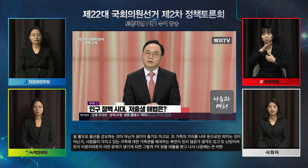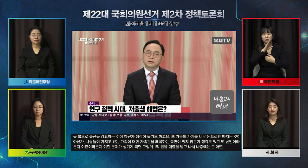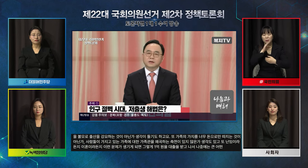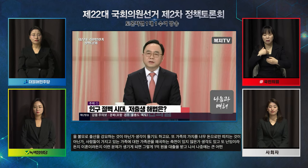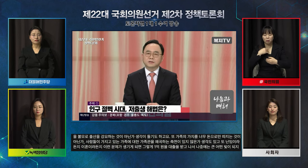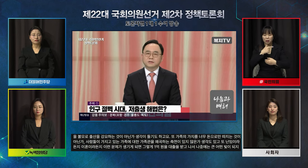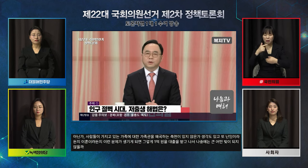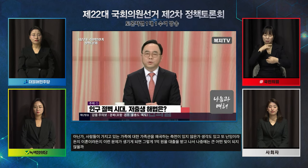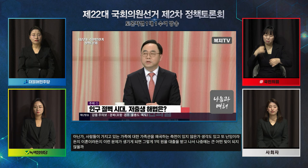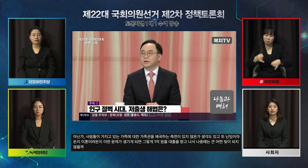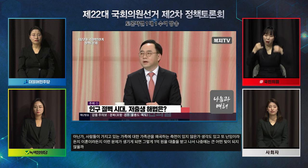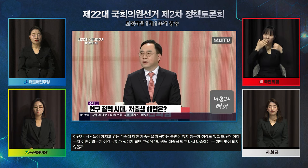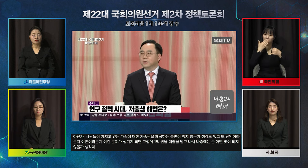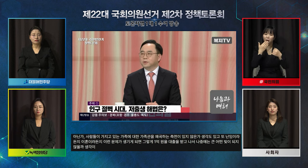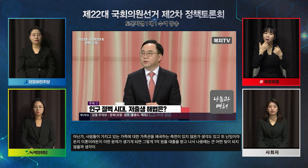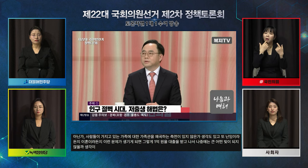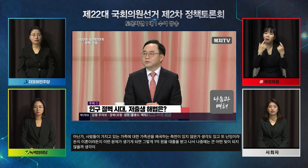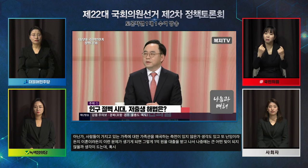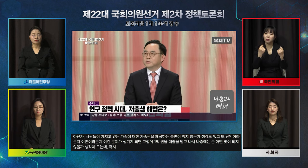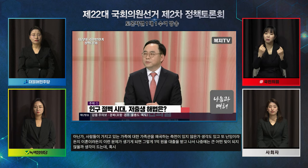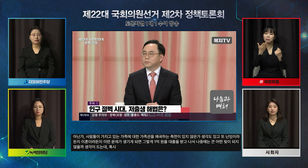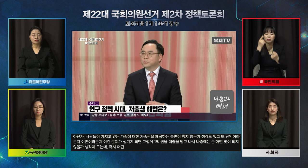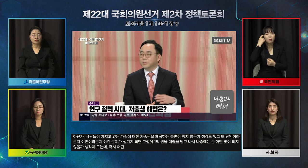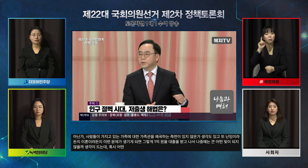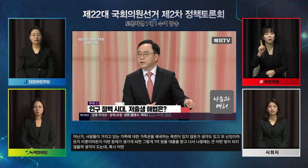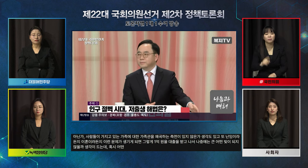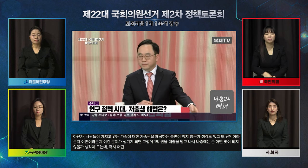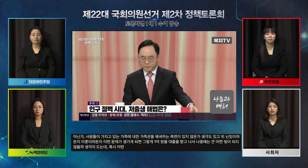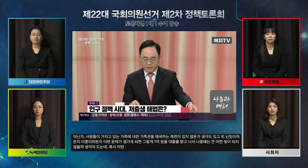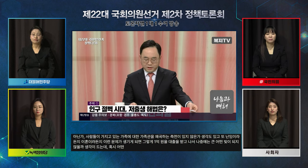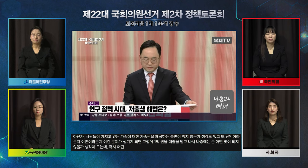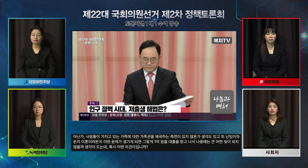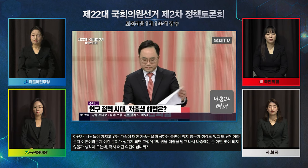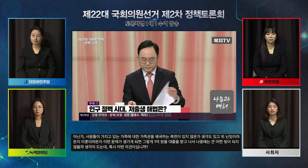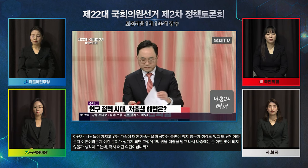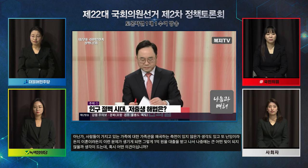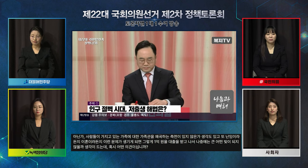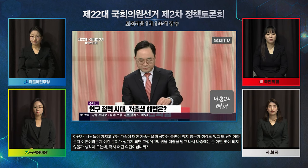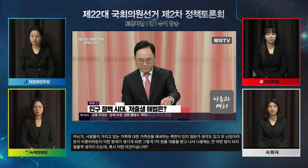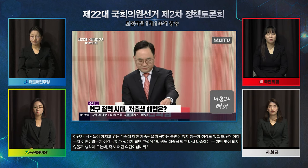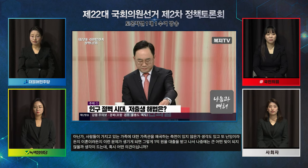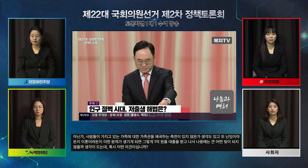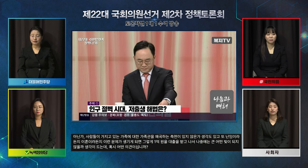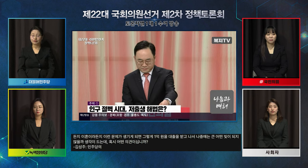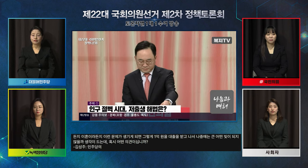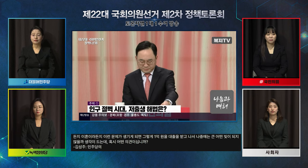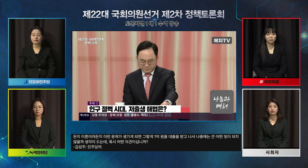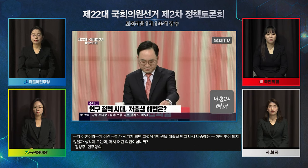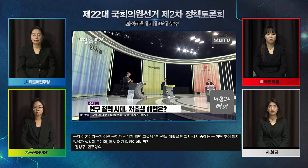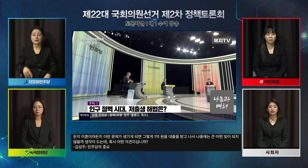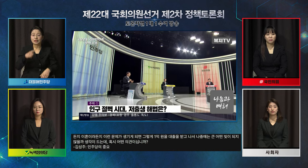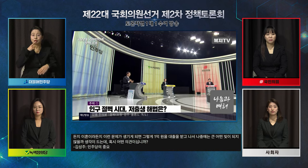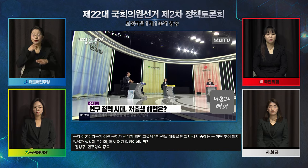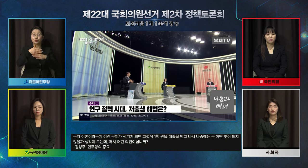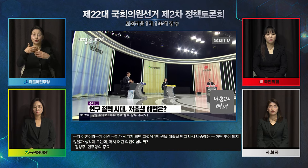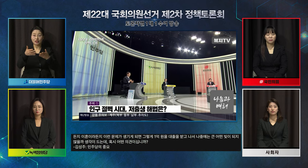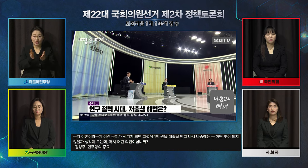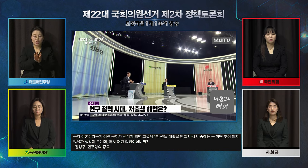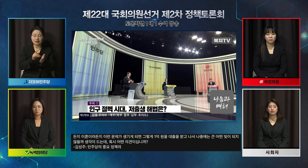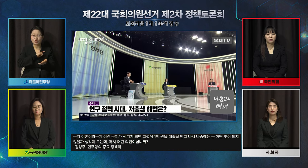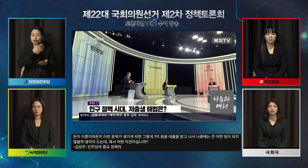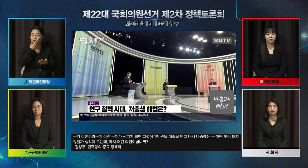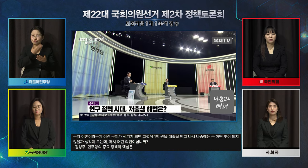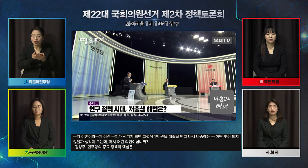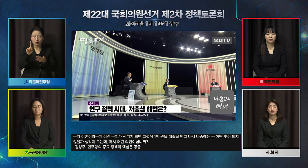않을까라는 생각이 드는데 혹시 어떤 의견이신 분이신가요? 민주당의 주교 정책의 핵심은 공급 정책에 있습니다.